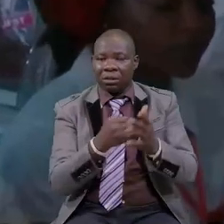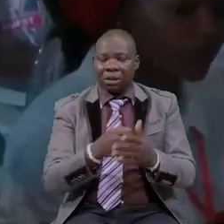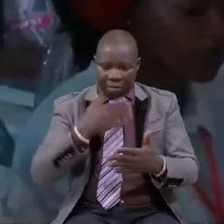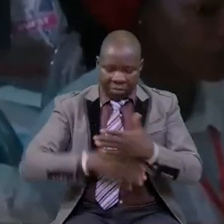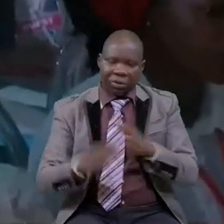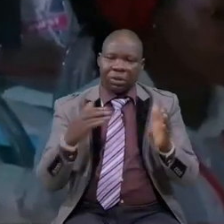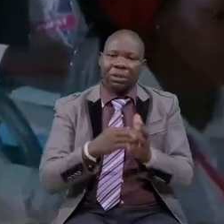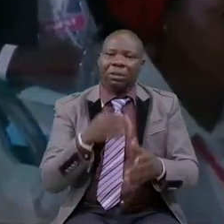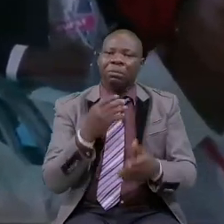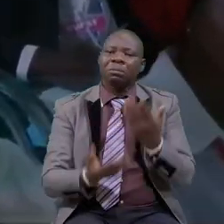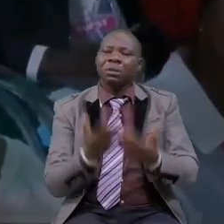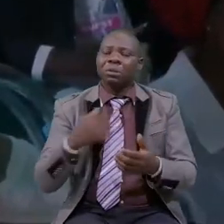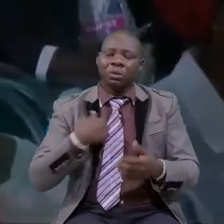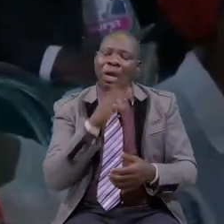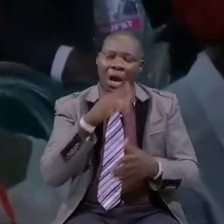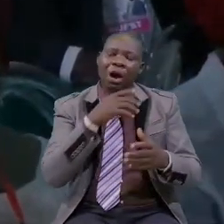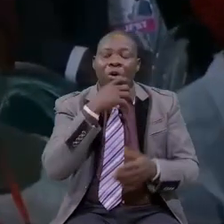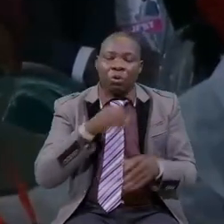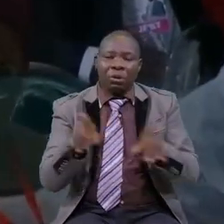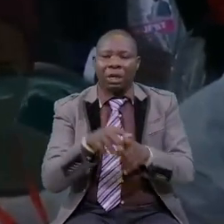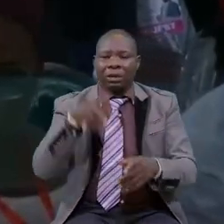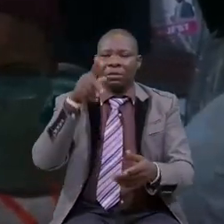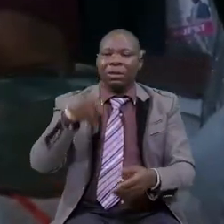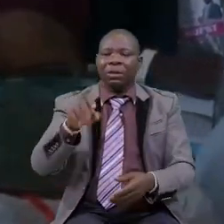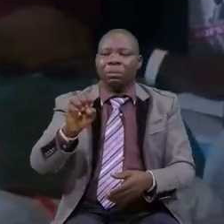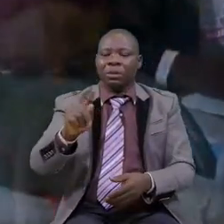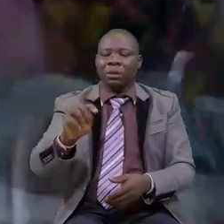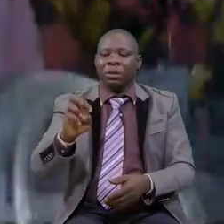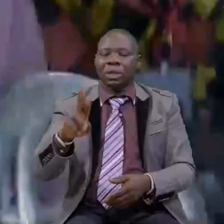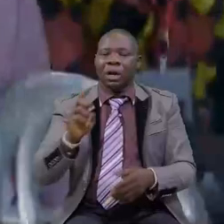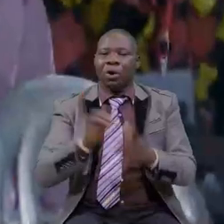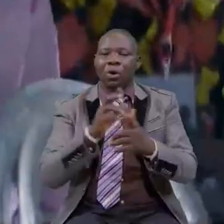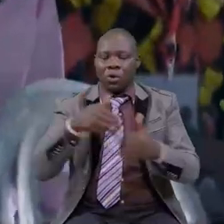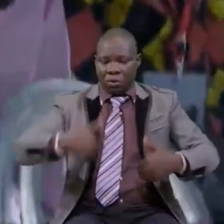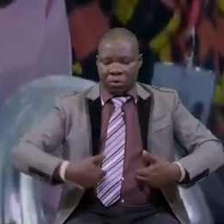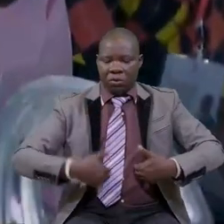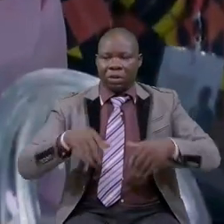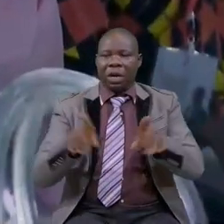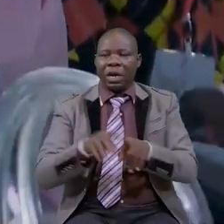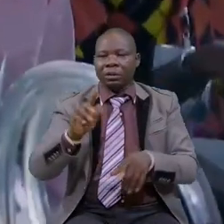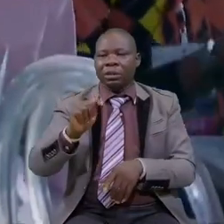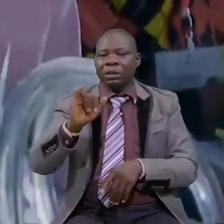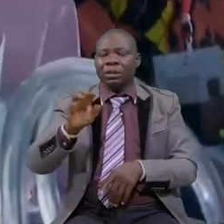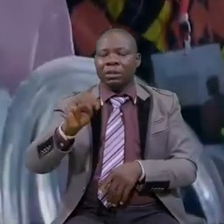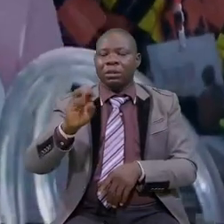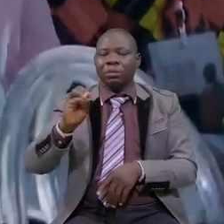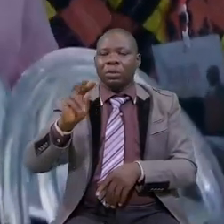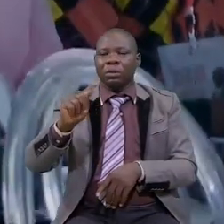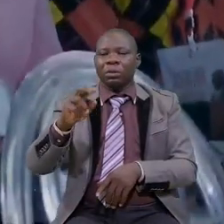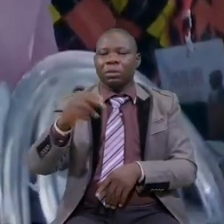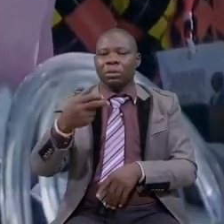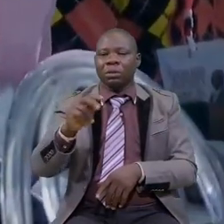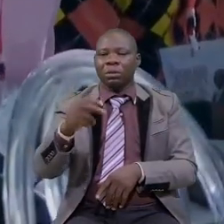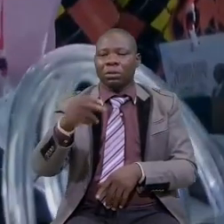été régénérés, que nous soyons vieux comme Pierre, aussi jeunes comme Timothée, régénérés, nés de nouveau, que nous soyons une femme comme